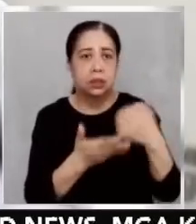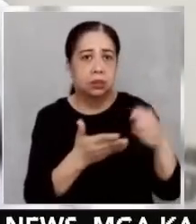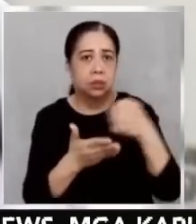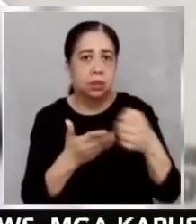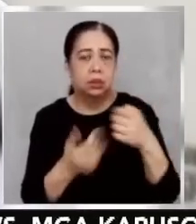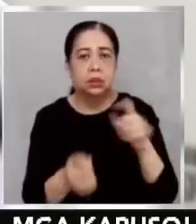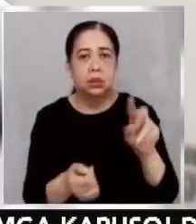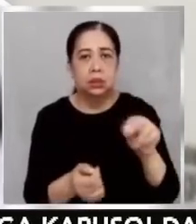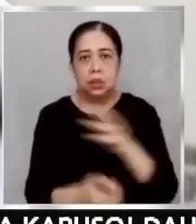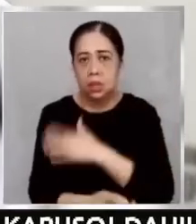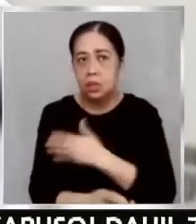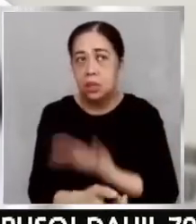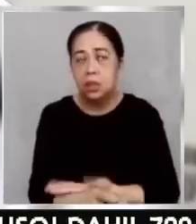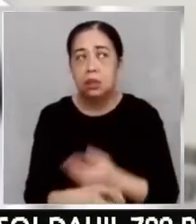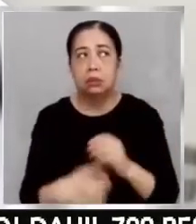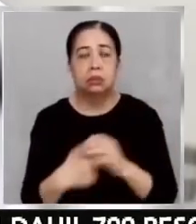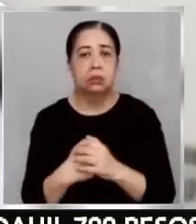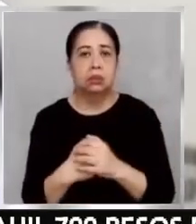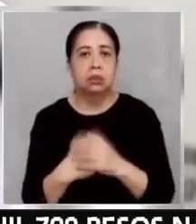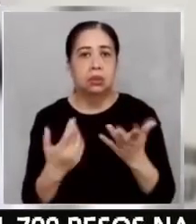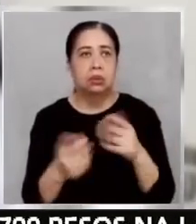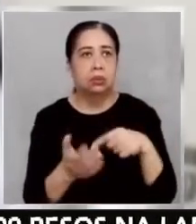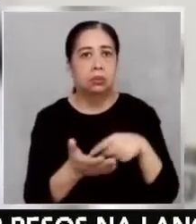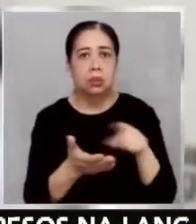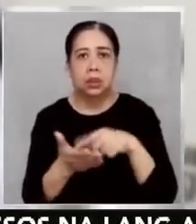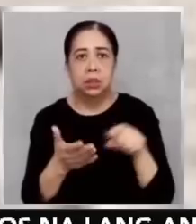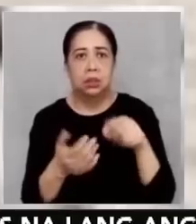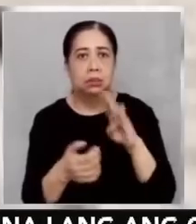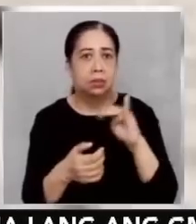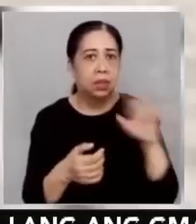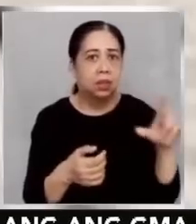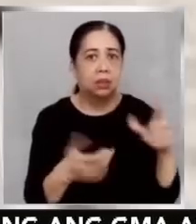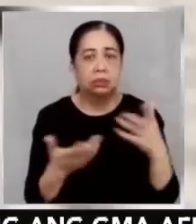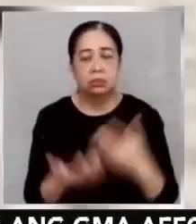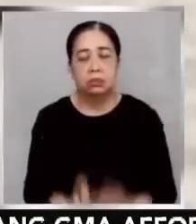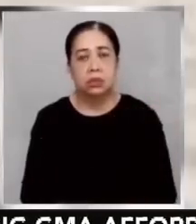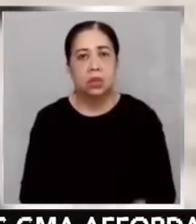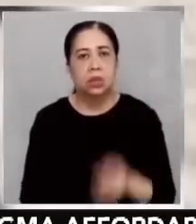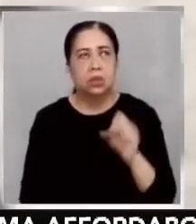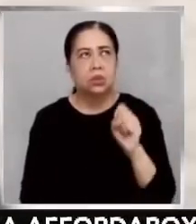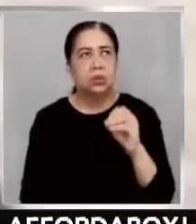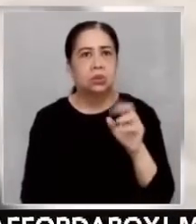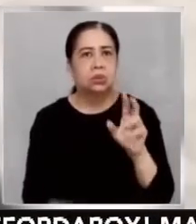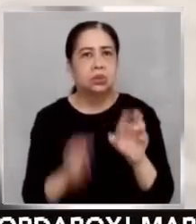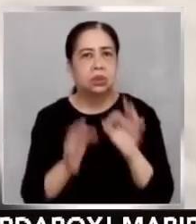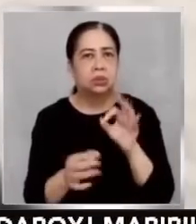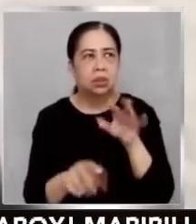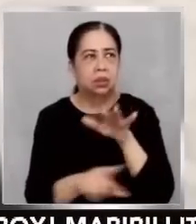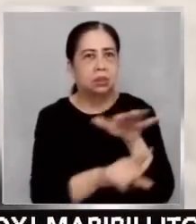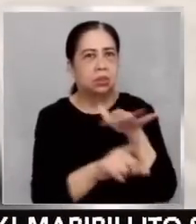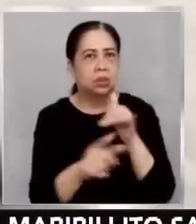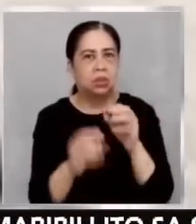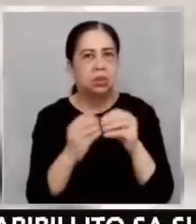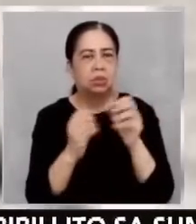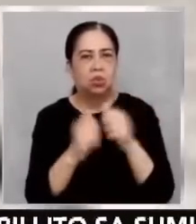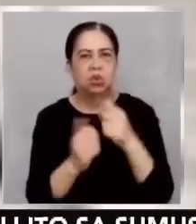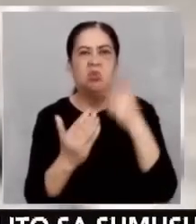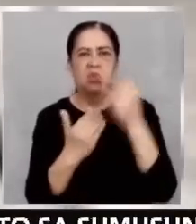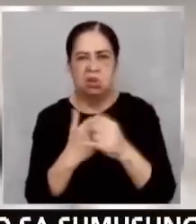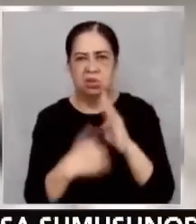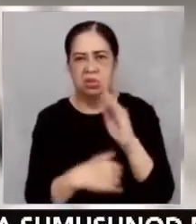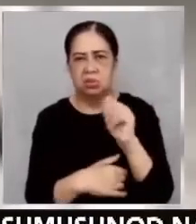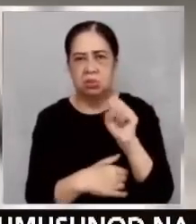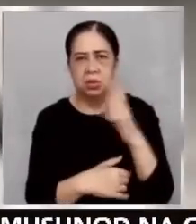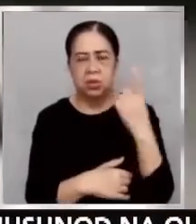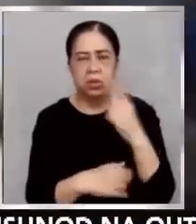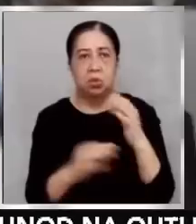yung mga bayarin sa mga bills. Usually po yung nakikita mo ngayon, more on project based na lang po. Pag walang sales,